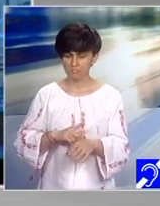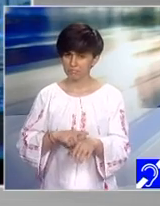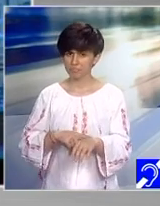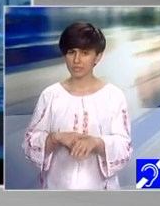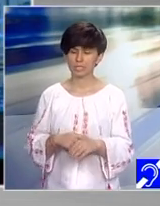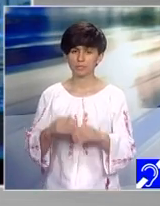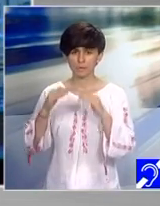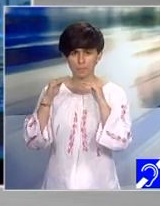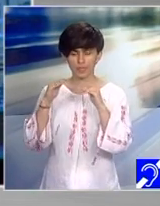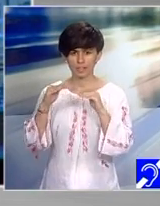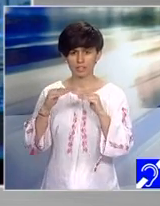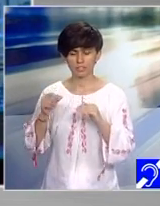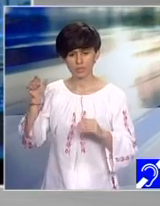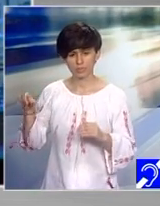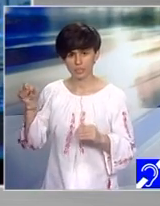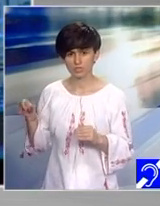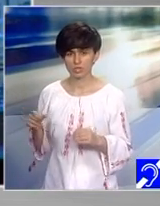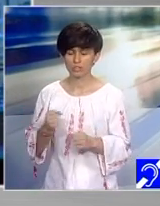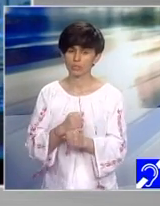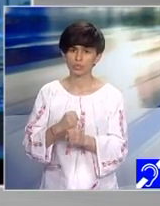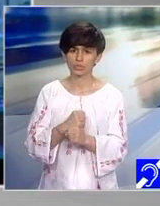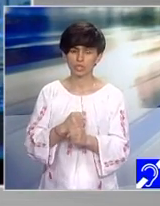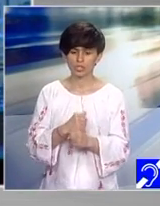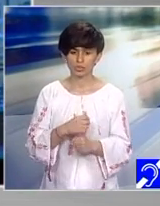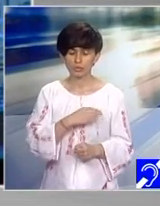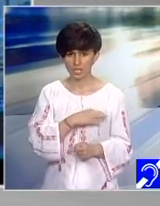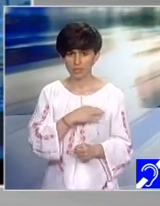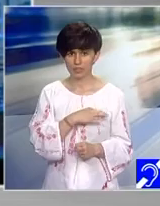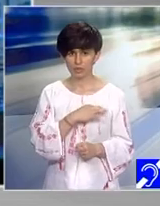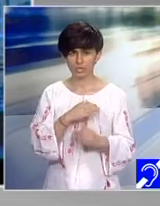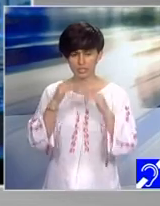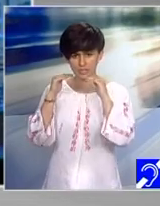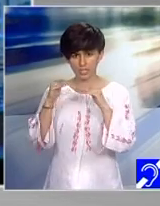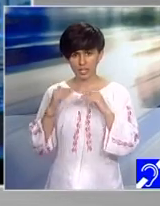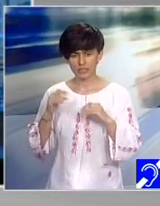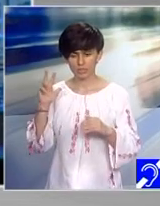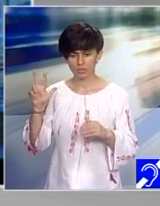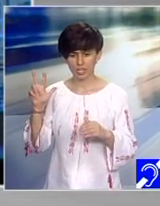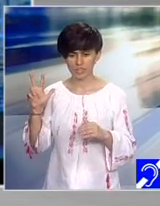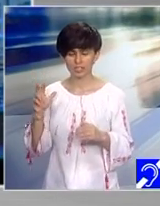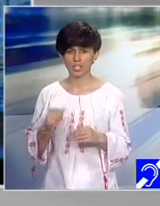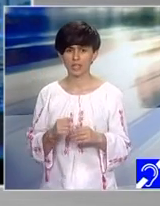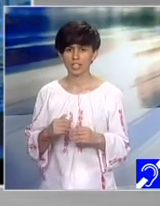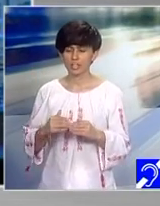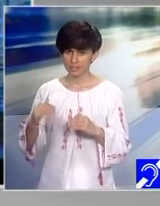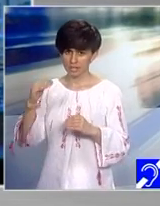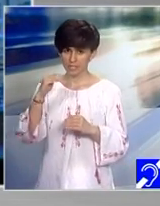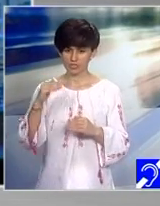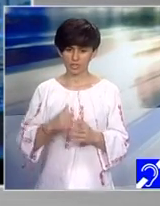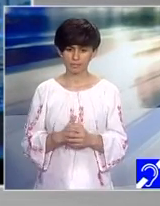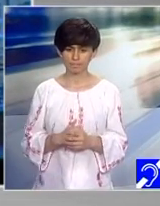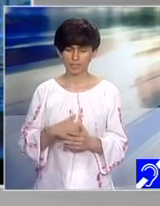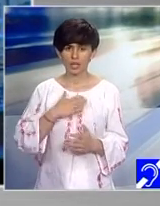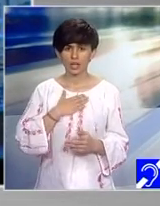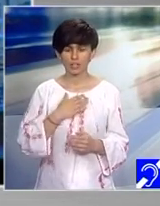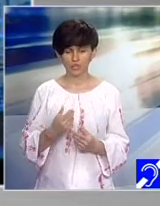cu studii la universități de categoria 3, există un sistem cu 3 categorii, crește, e tot mai mare. Deci avem tot